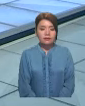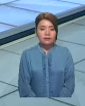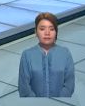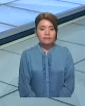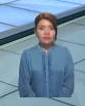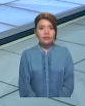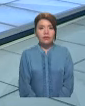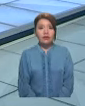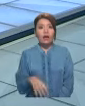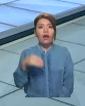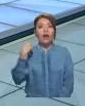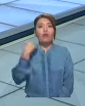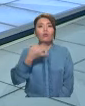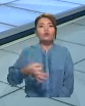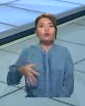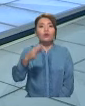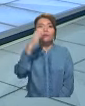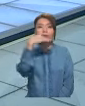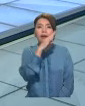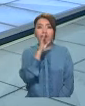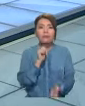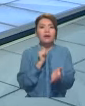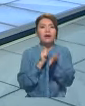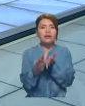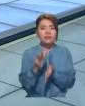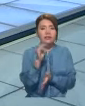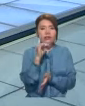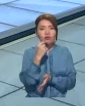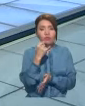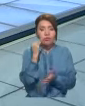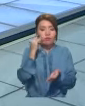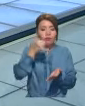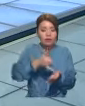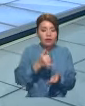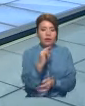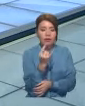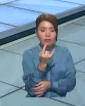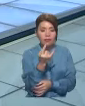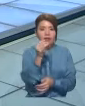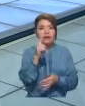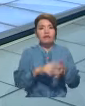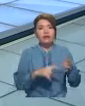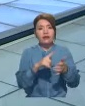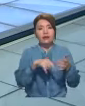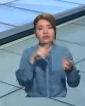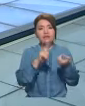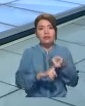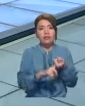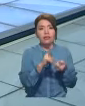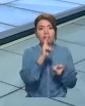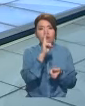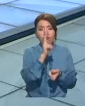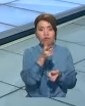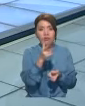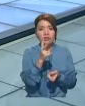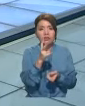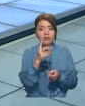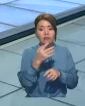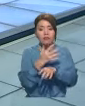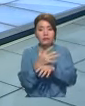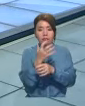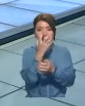В Акмолинской области родители отказались от переливания крови своему ребенку по религиозным убеждениям. Двухгодовалый малыш скончался в